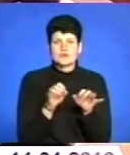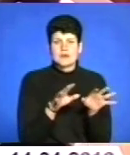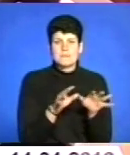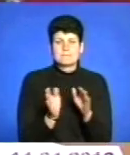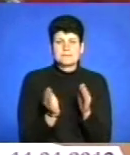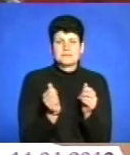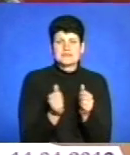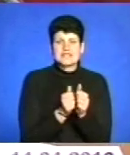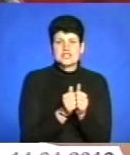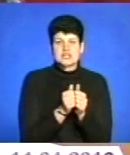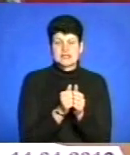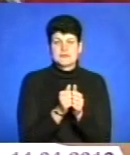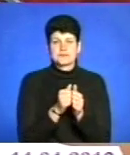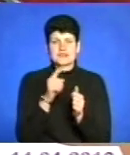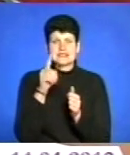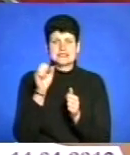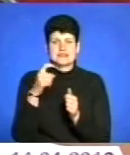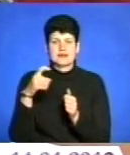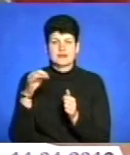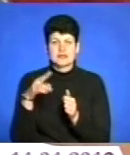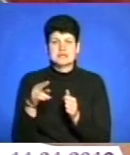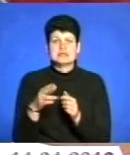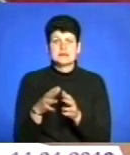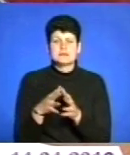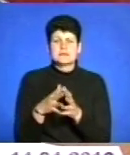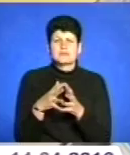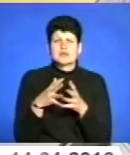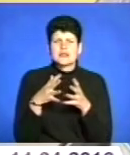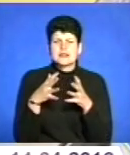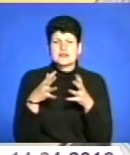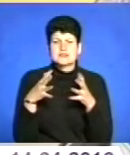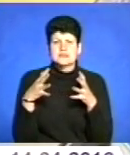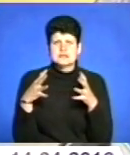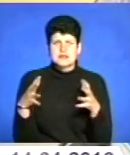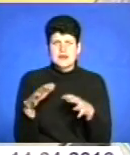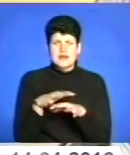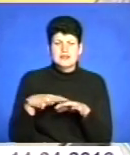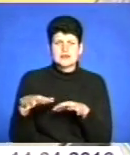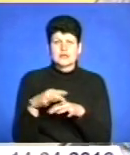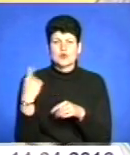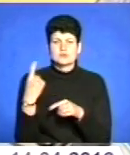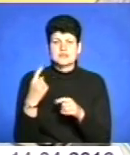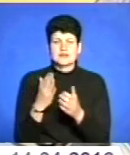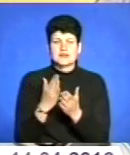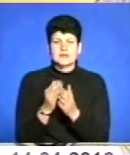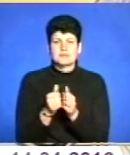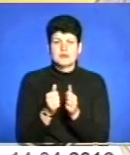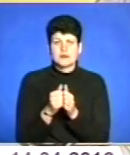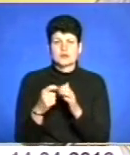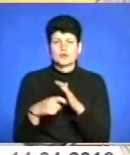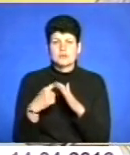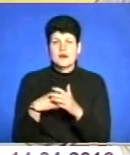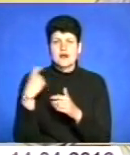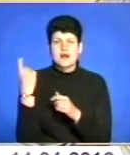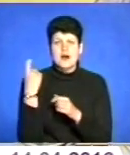до Заходу. З перенаселених областей, які межують зоною конфлікту, це